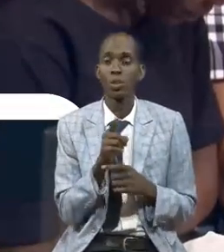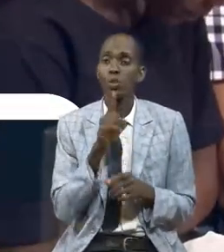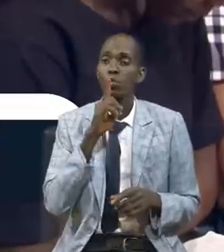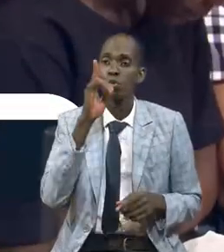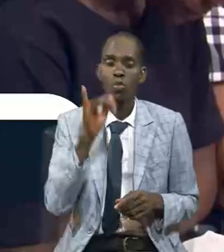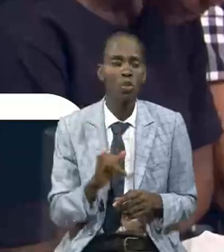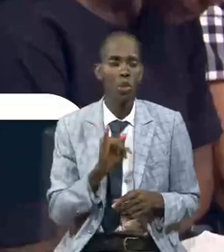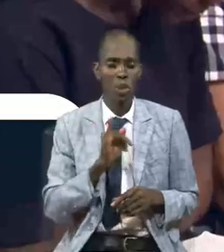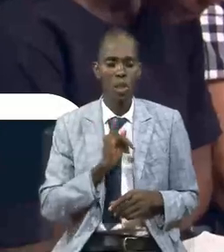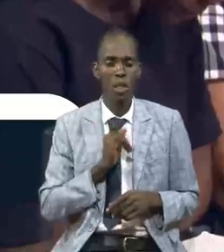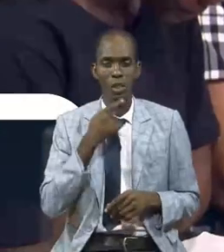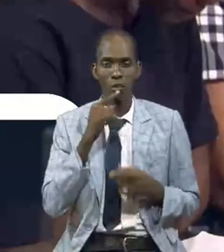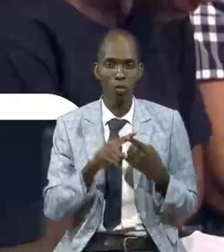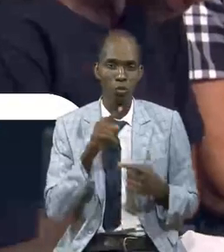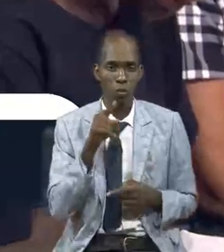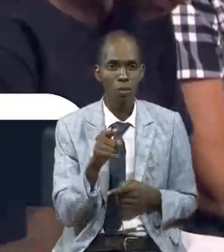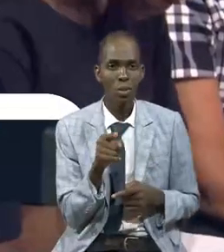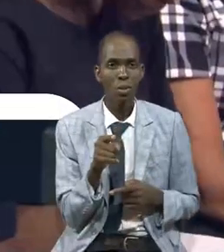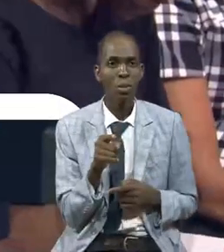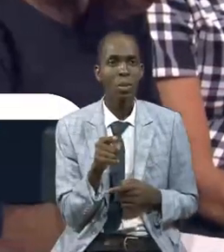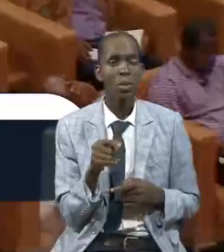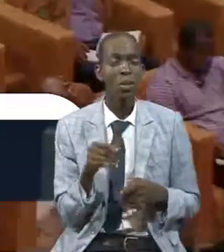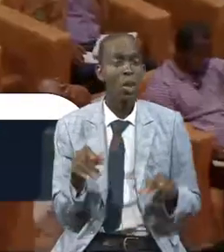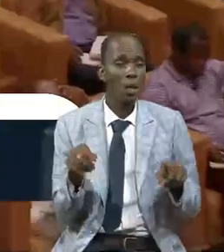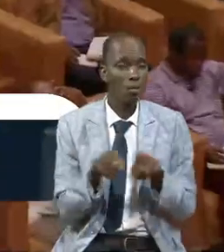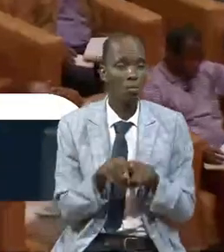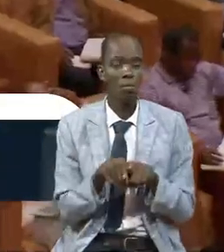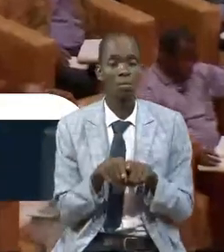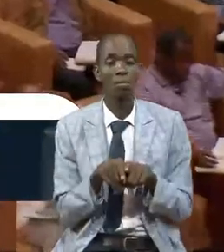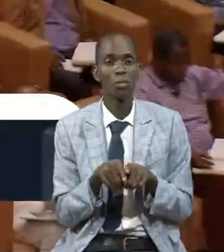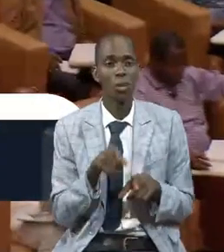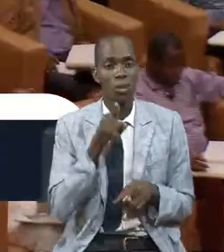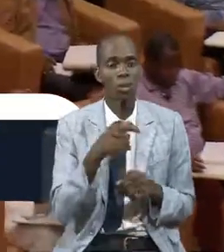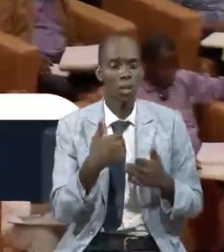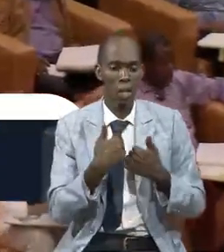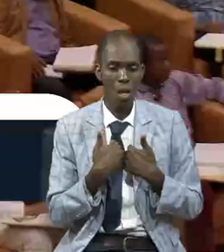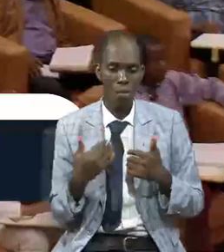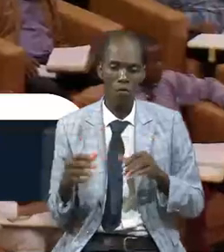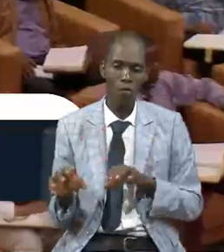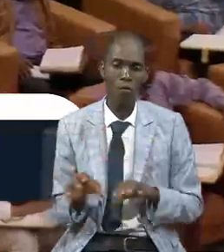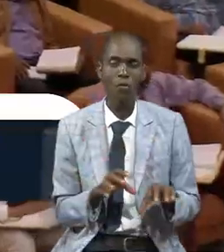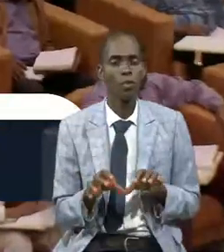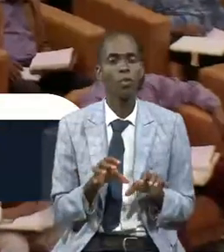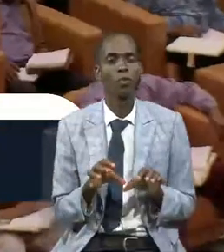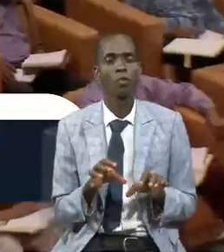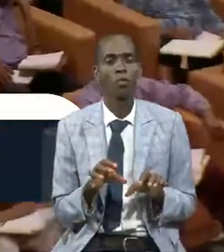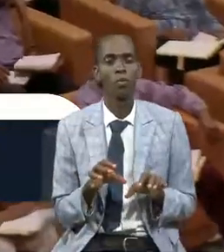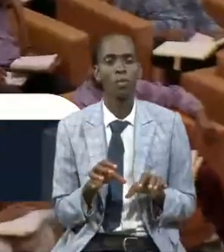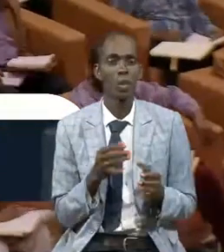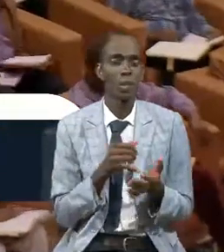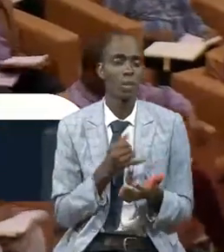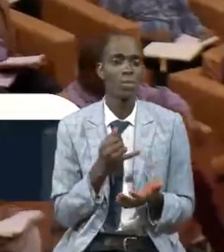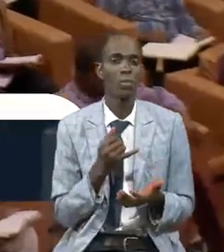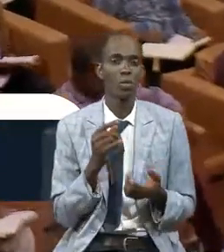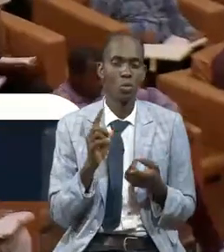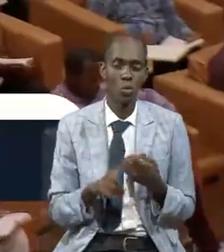je vous le dis en vérité, toutes les fois que vous avez fait ces choses